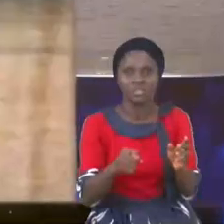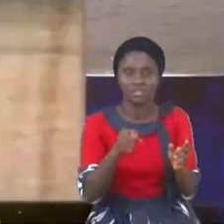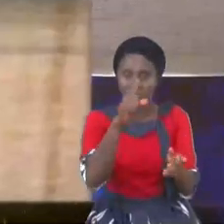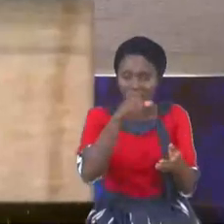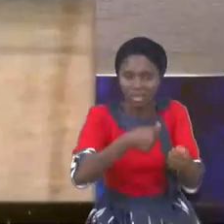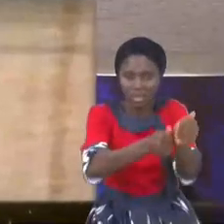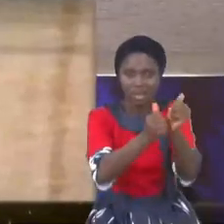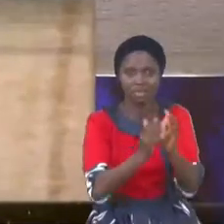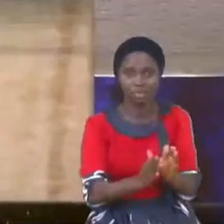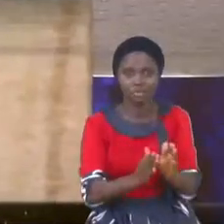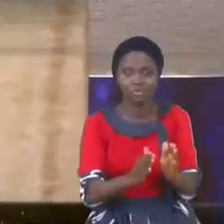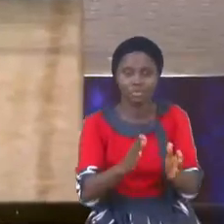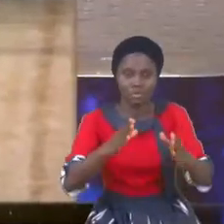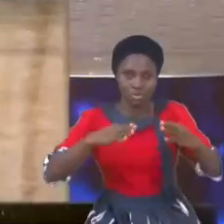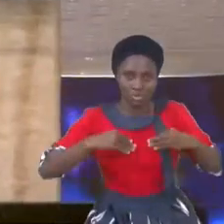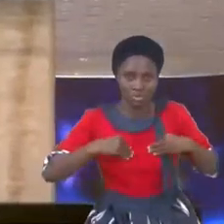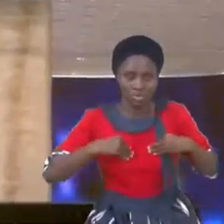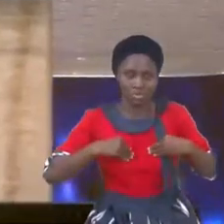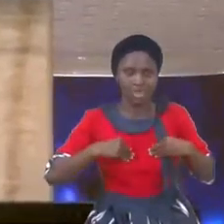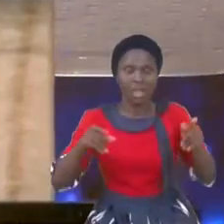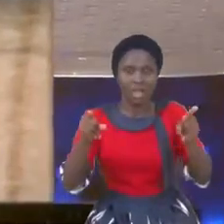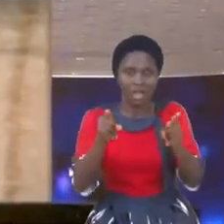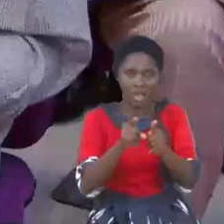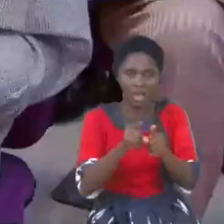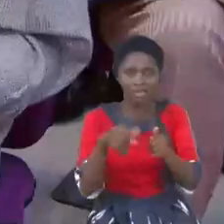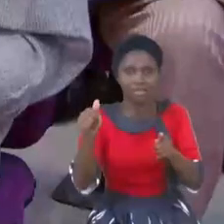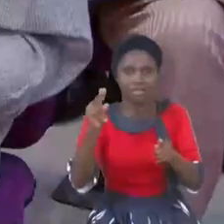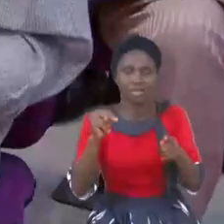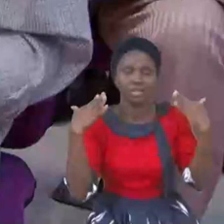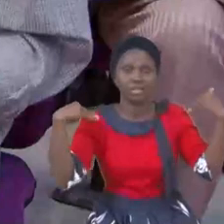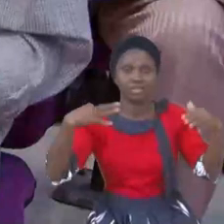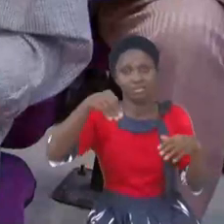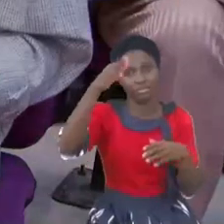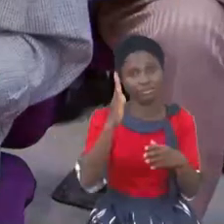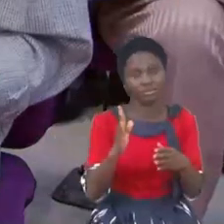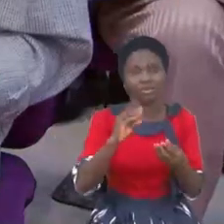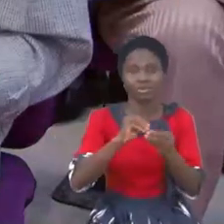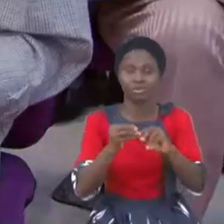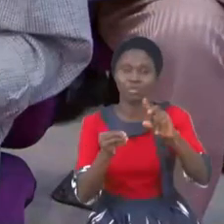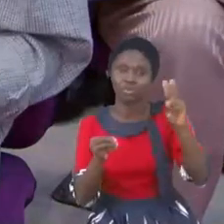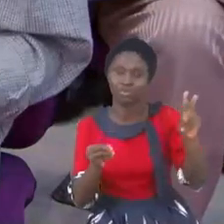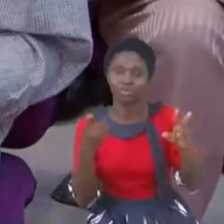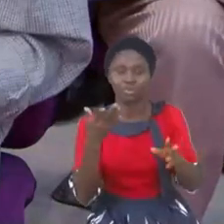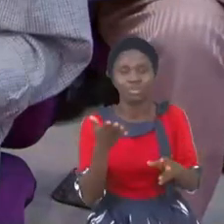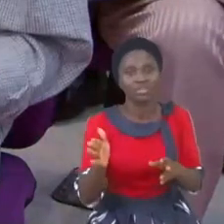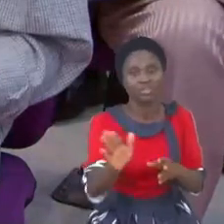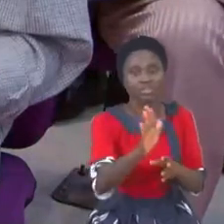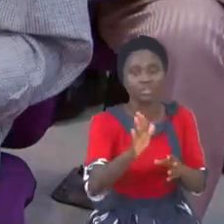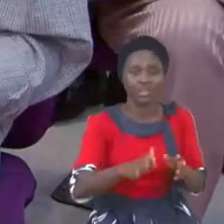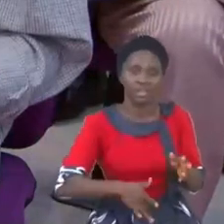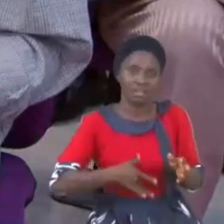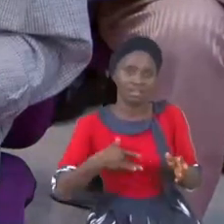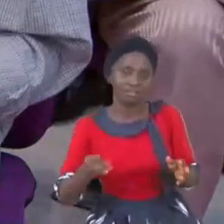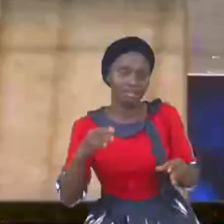l'apôtre reçu comme un ange de Dieu. Deux, leur affection reflétée dans l'acceptation